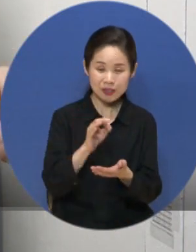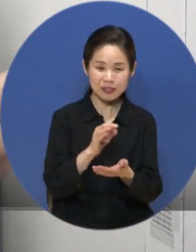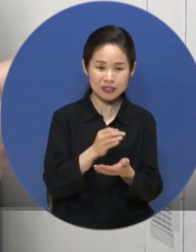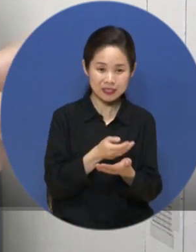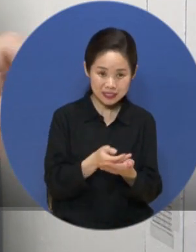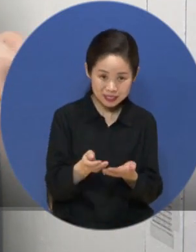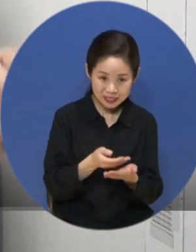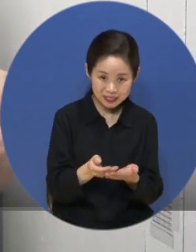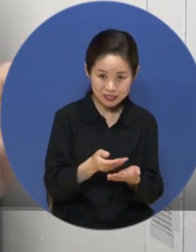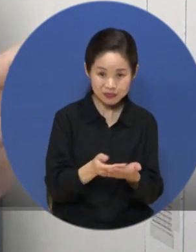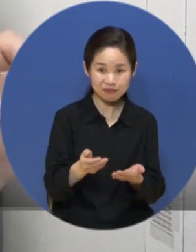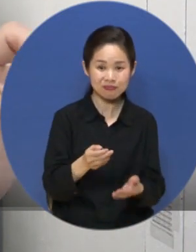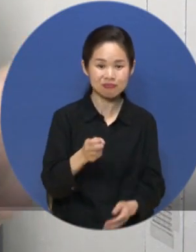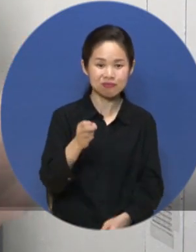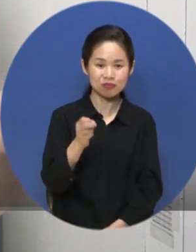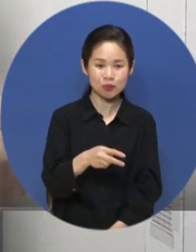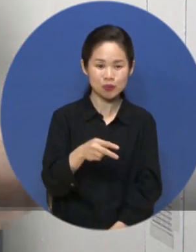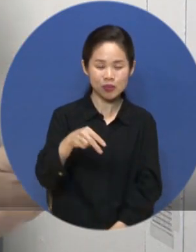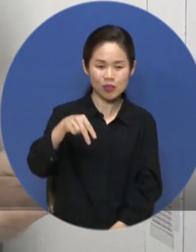속옷에서 안